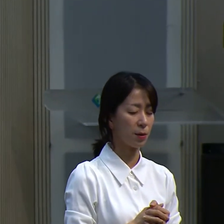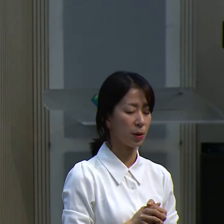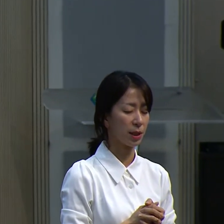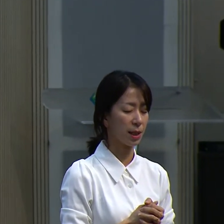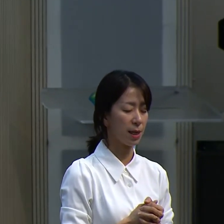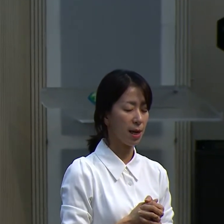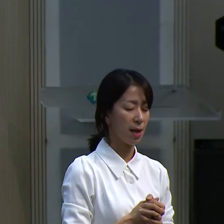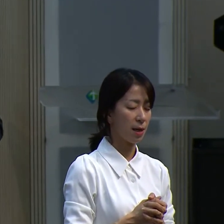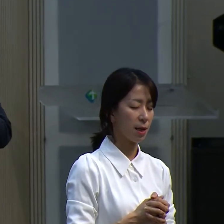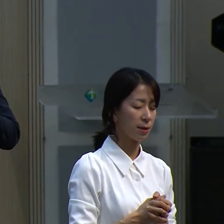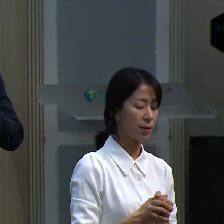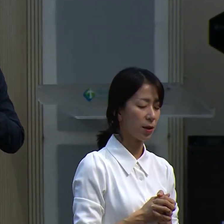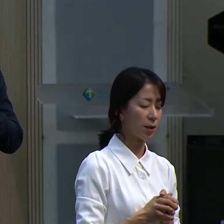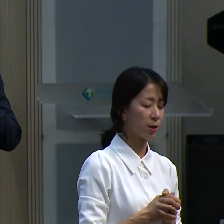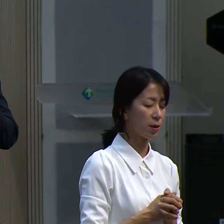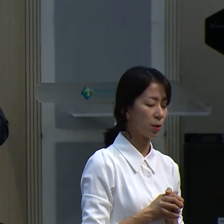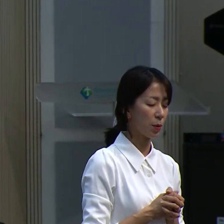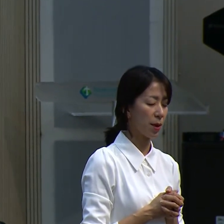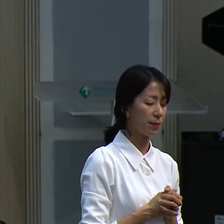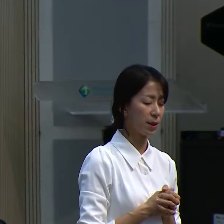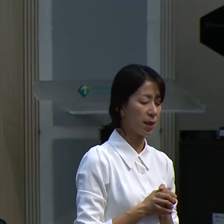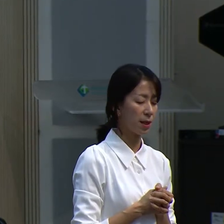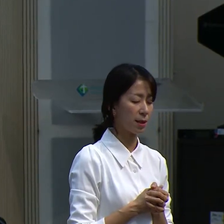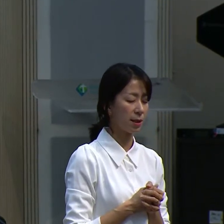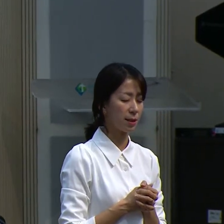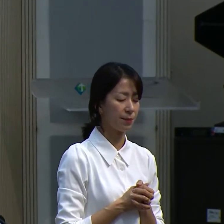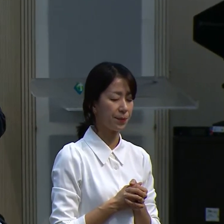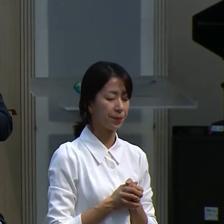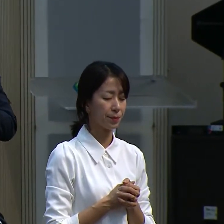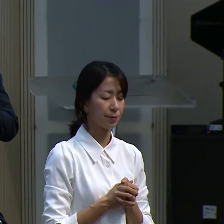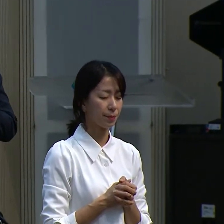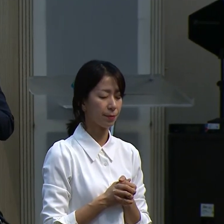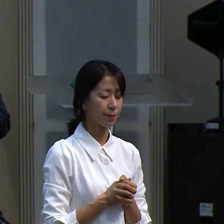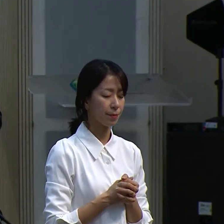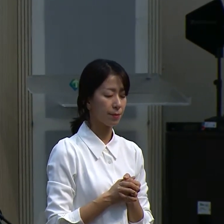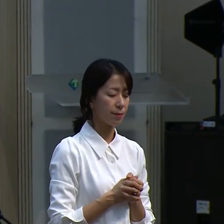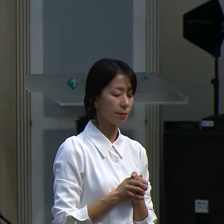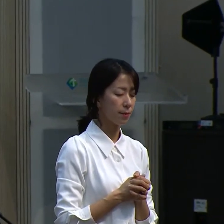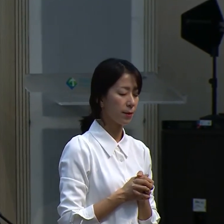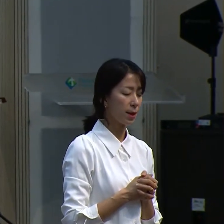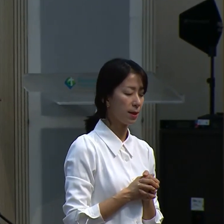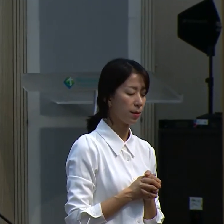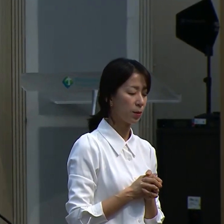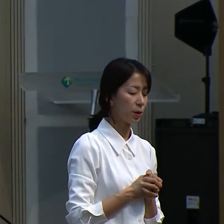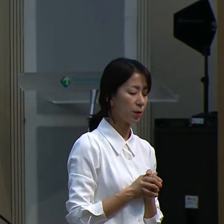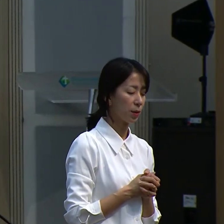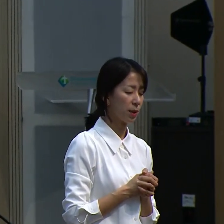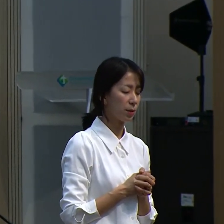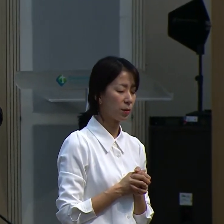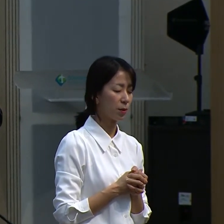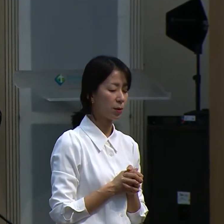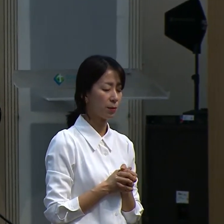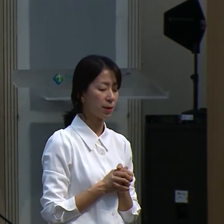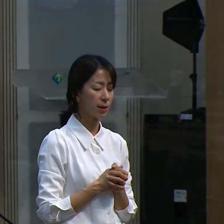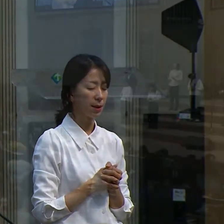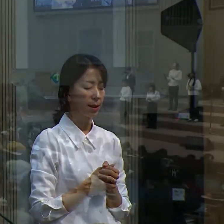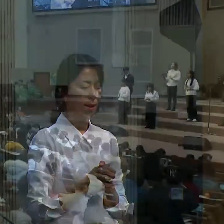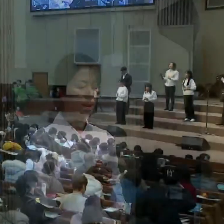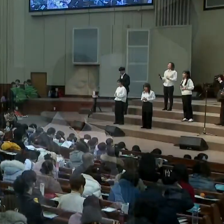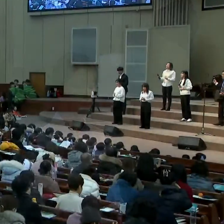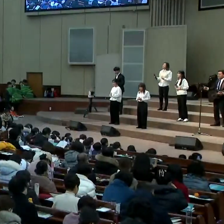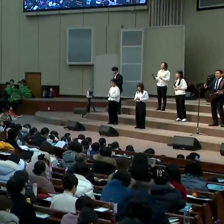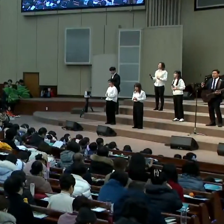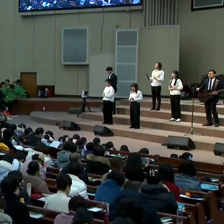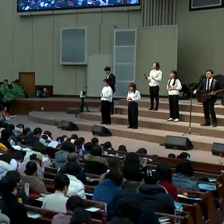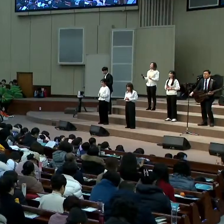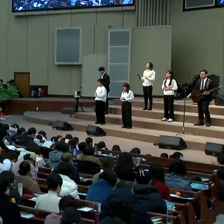주께서 붙잡아 주셔서 성령의 역사가 그 입술을 통하여 말씀을 선포될 때에 우리 모든 심령의 역사가